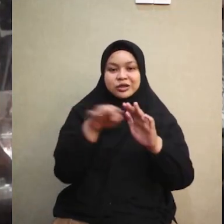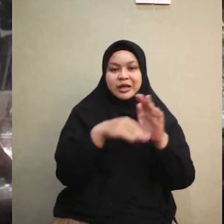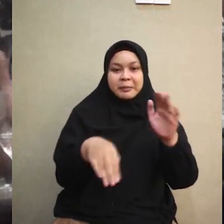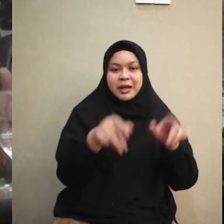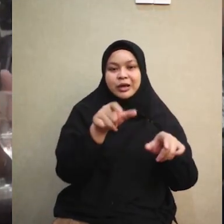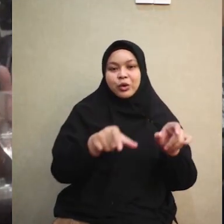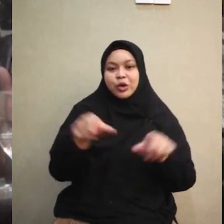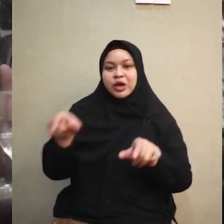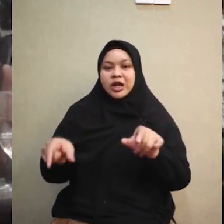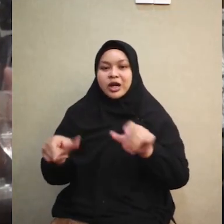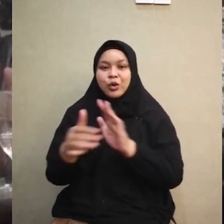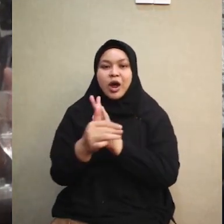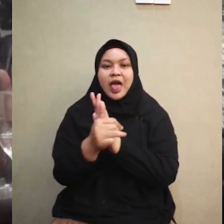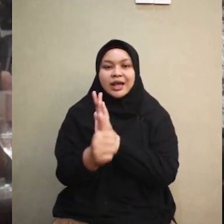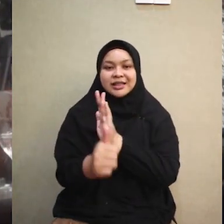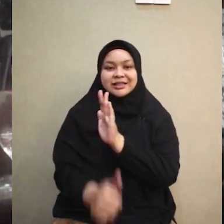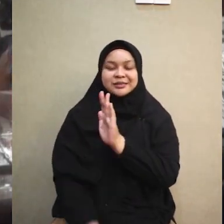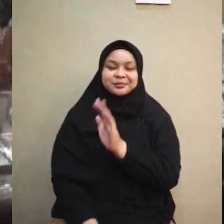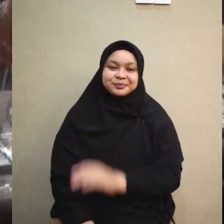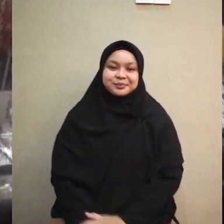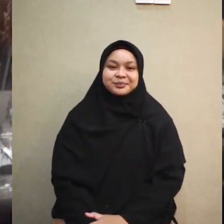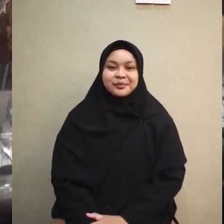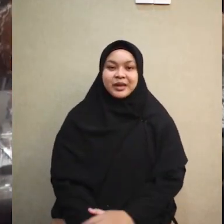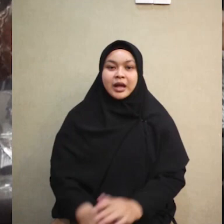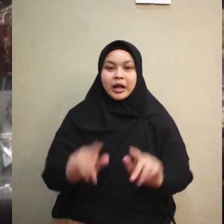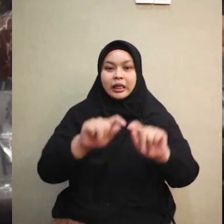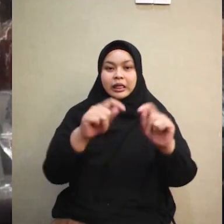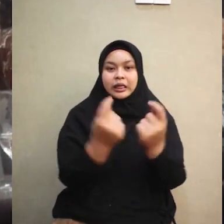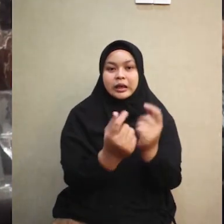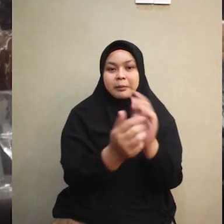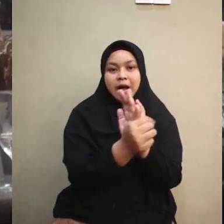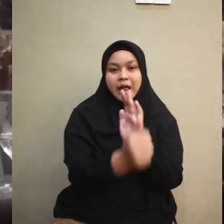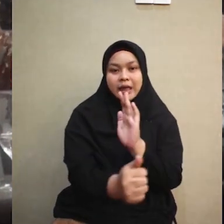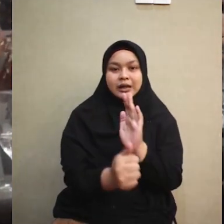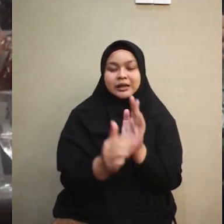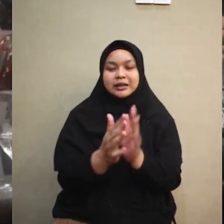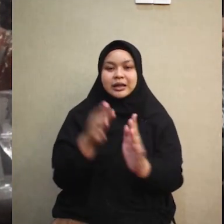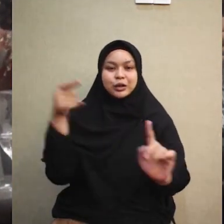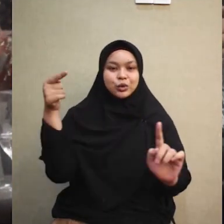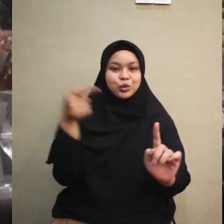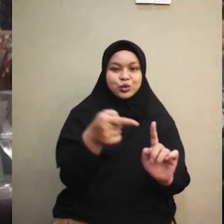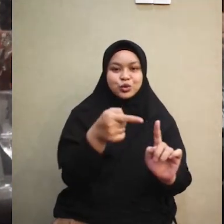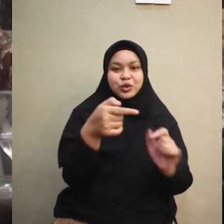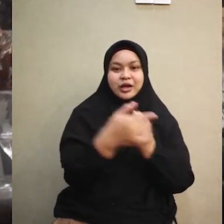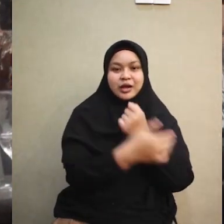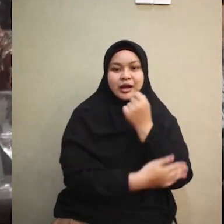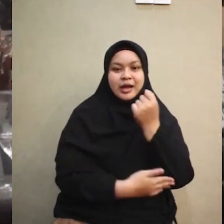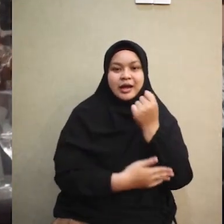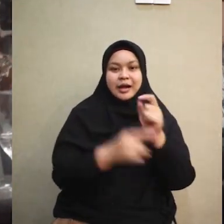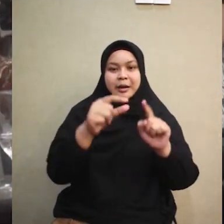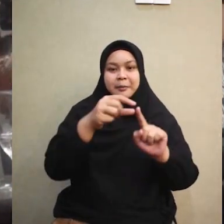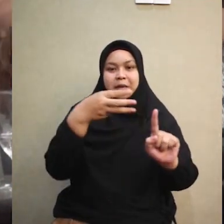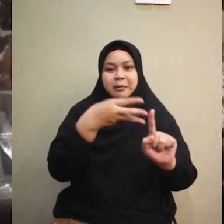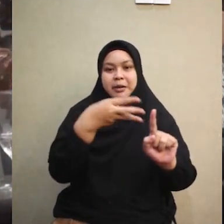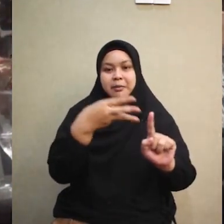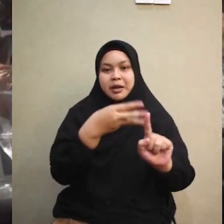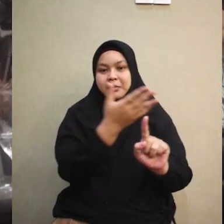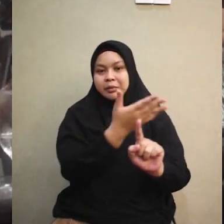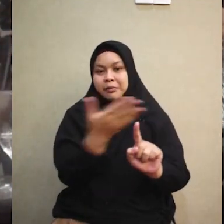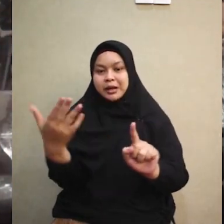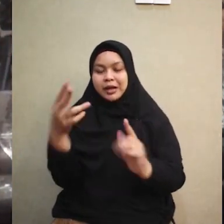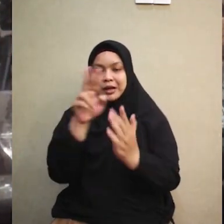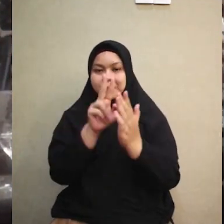aktornya itu expert jadi tim ahli yang ditunjuk oleh negara PBB kemudian mereka yang